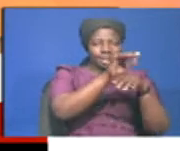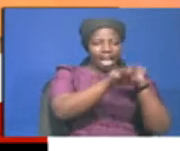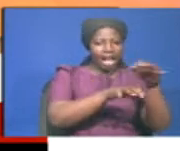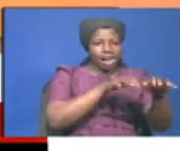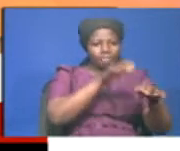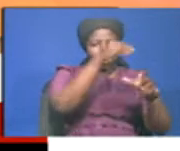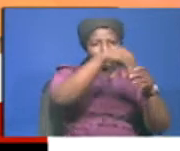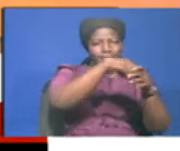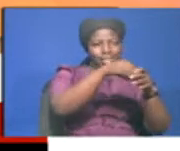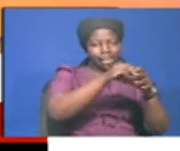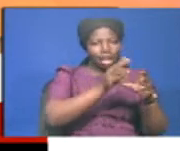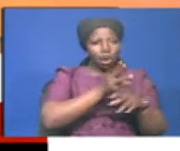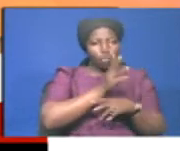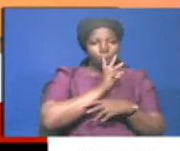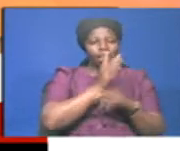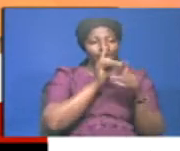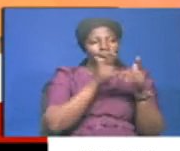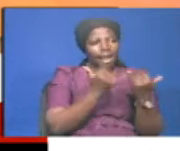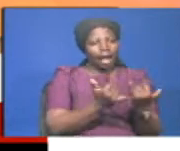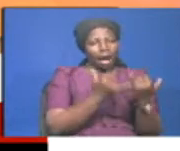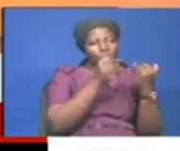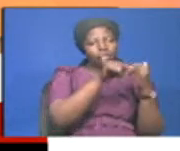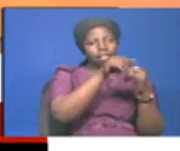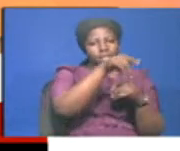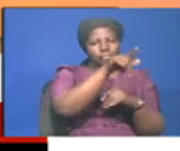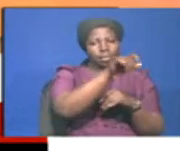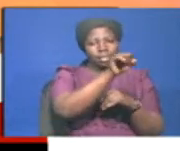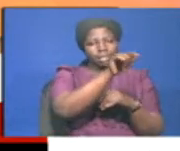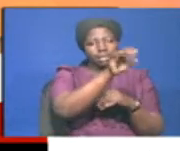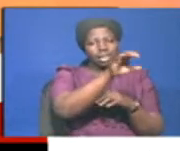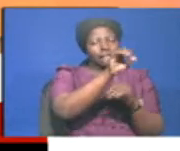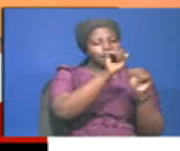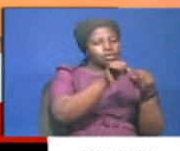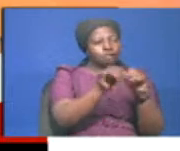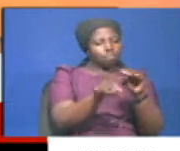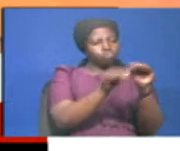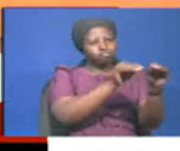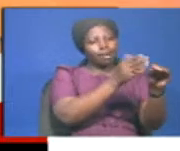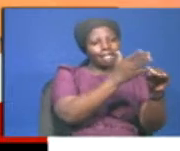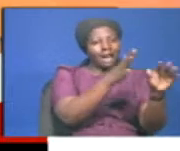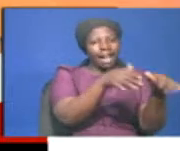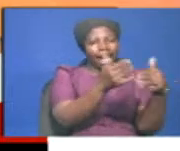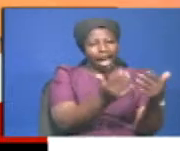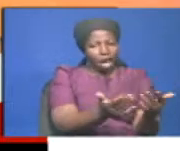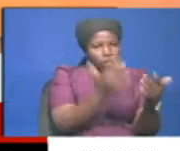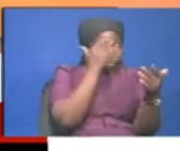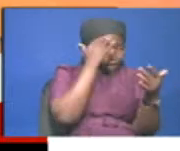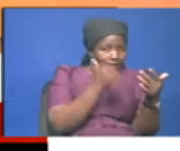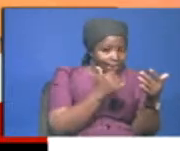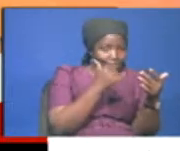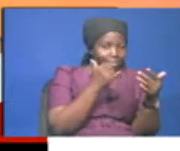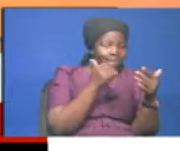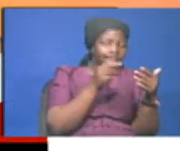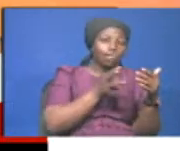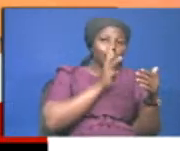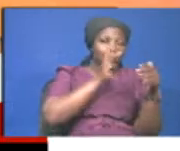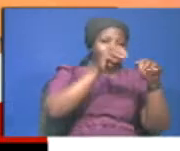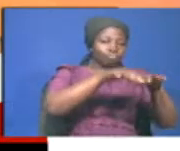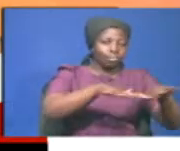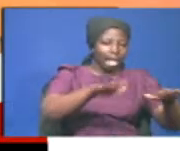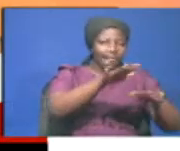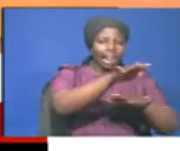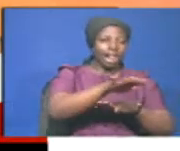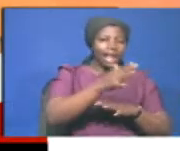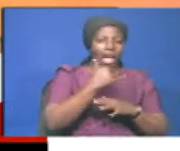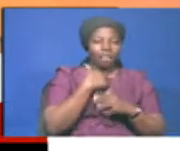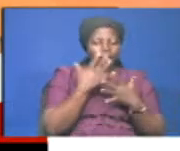majini. Ni vipi ambavyo zile plastiki pengine zinajipata pale? Maanake unakuta katika bahari nyingi kuna wale ambao wanachunga maeneo kama yale.